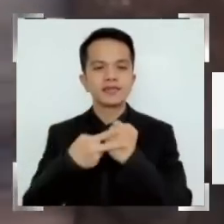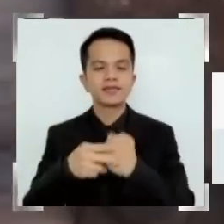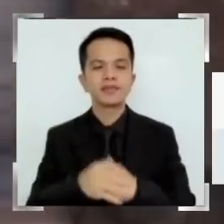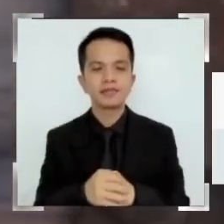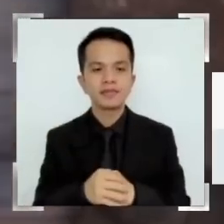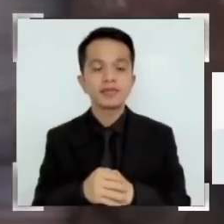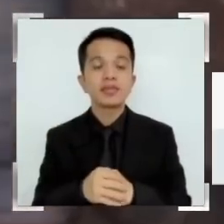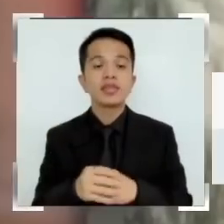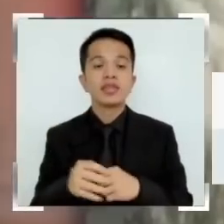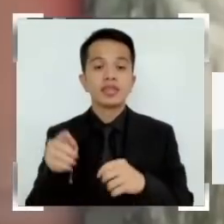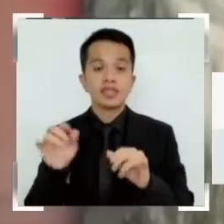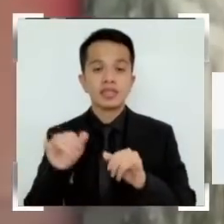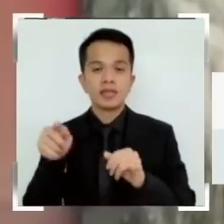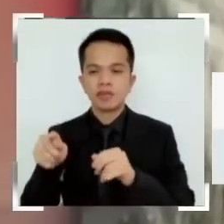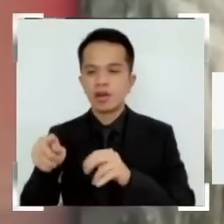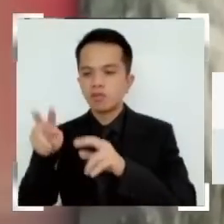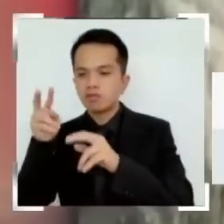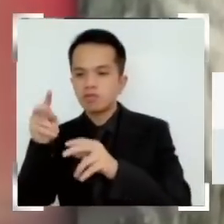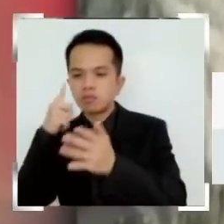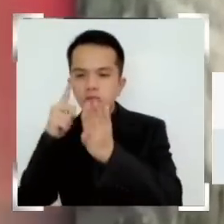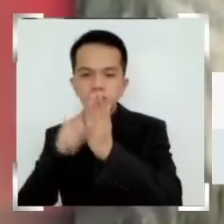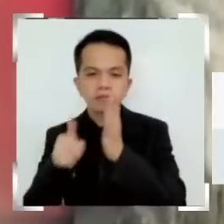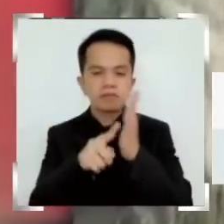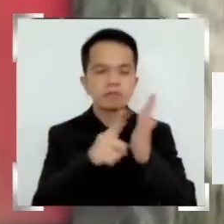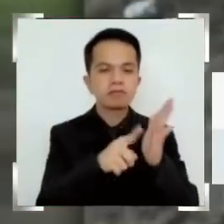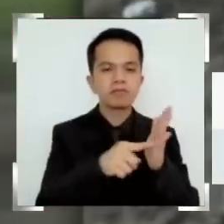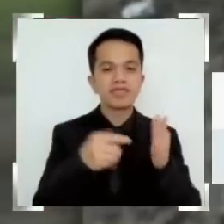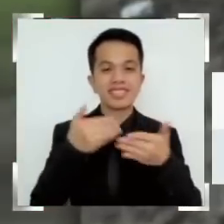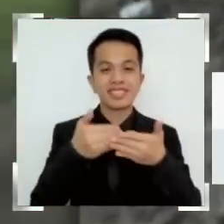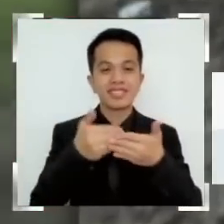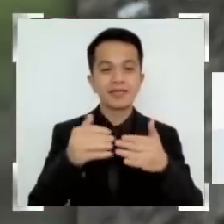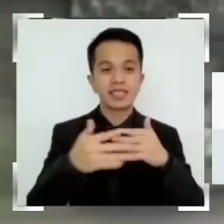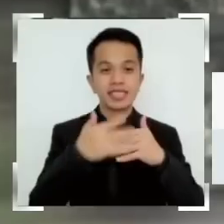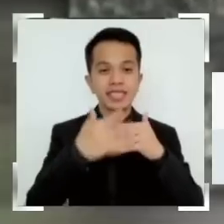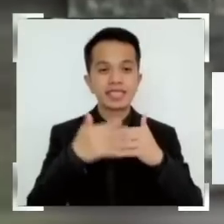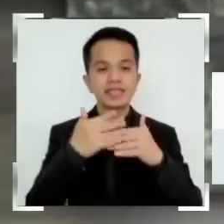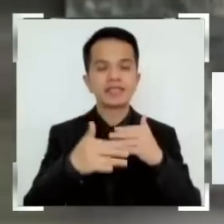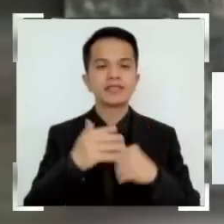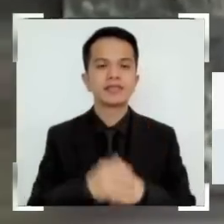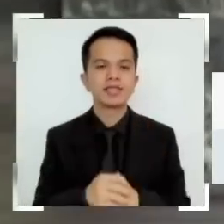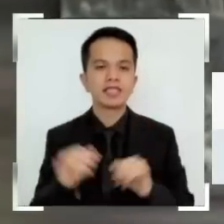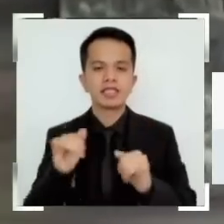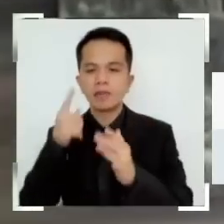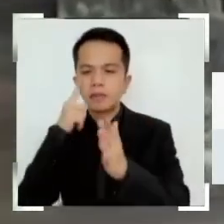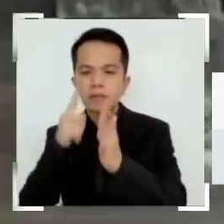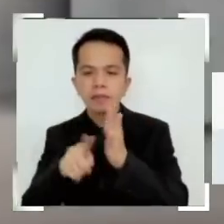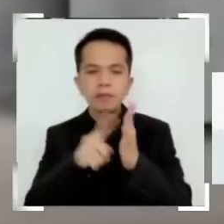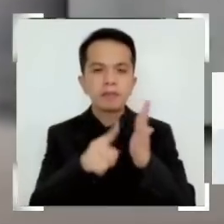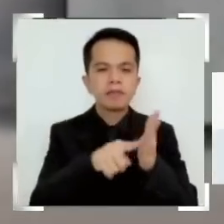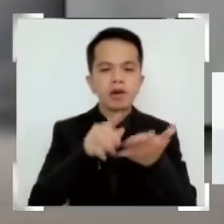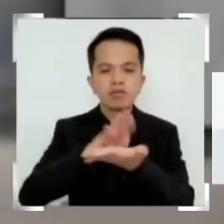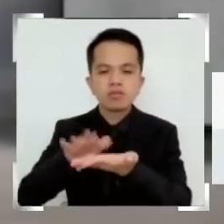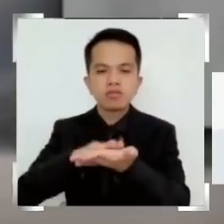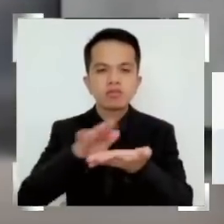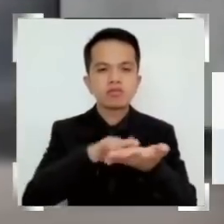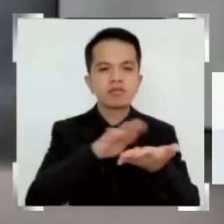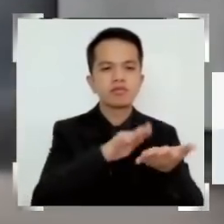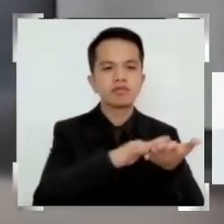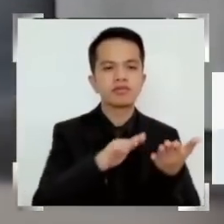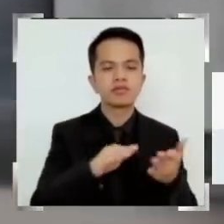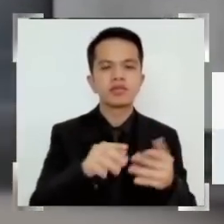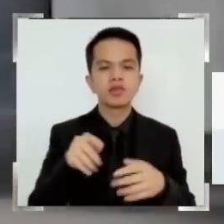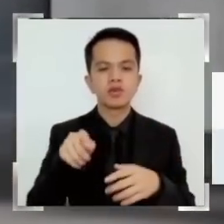mga otoridad sa mga lugar na malapit sa mga dagat at sapa. Ininspeksyon din at nilinis ang drainage system para maiwasan ang